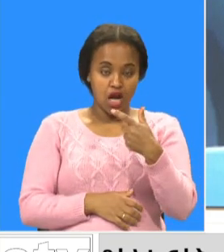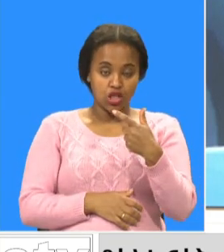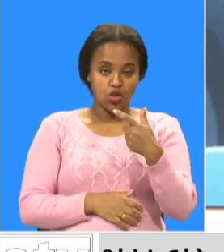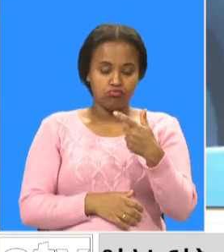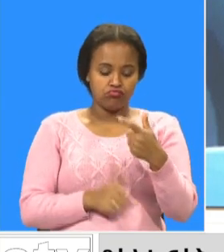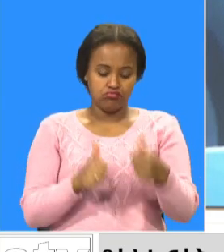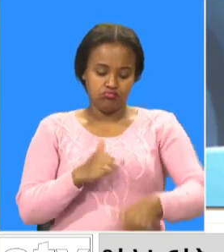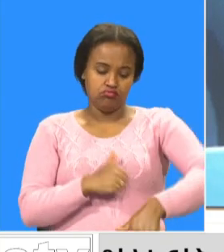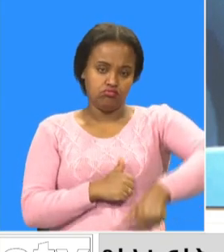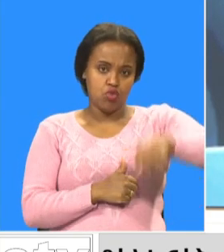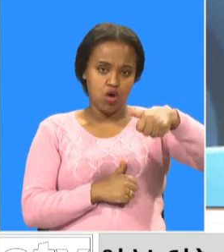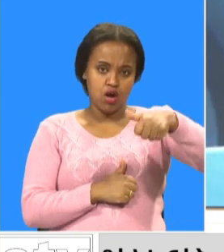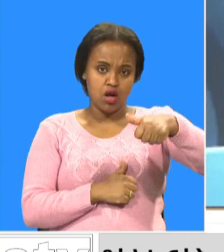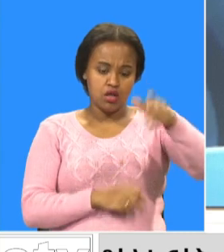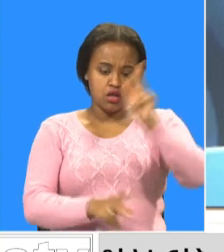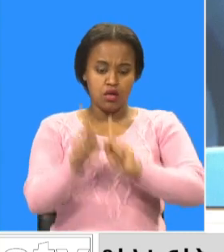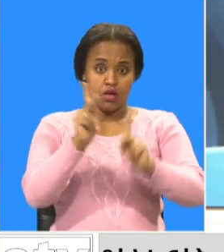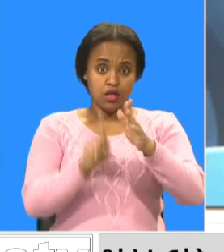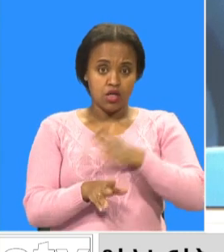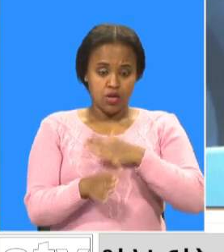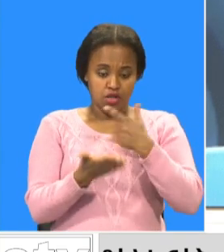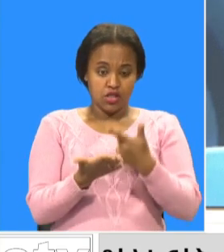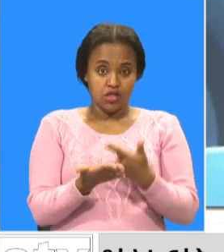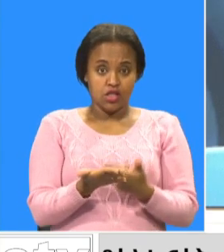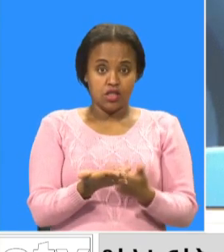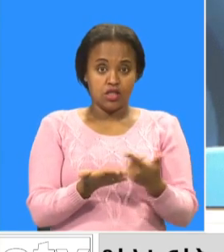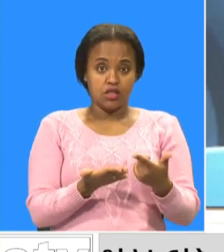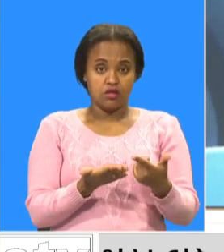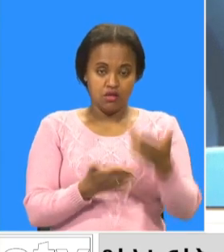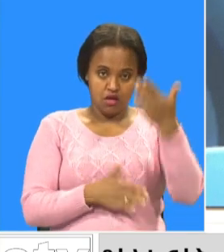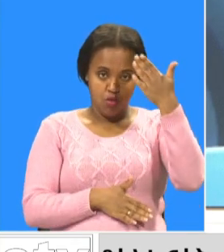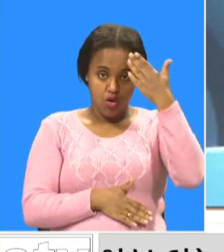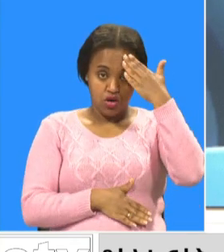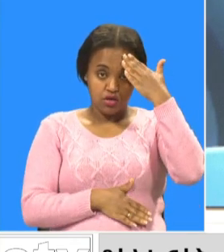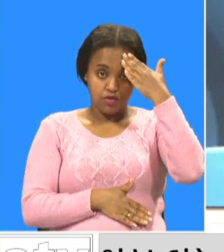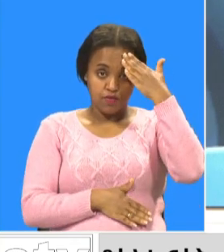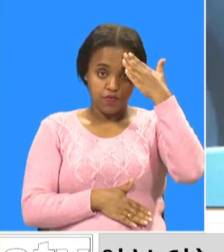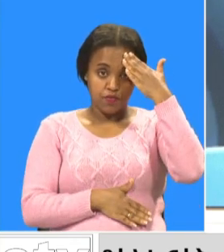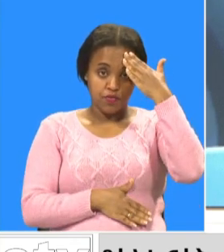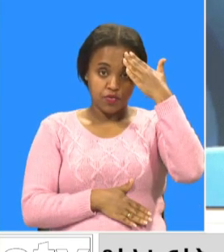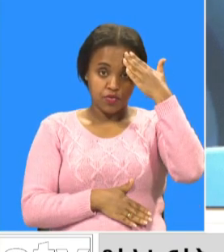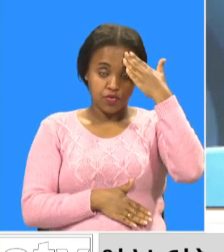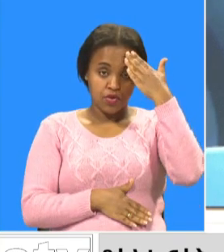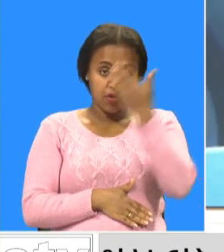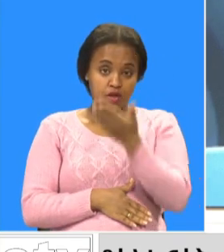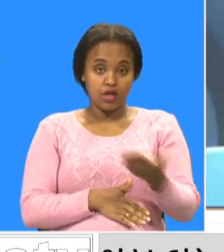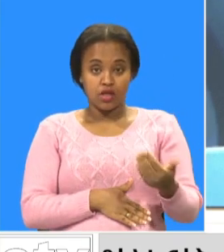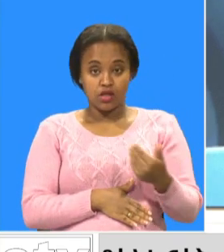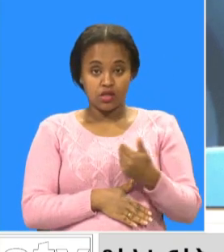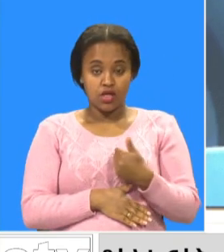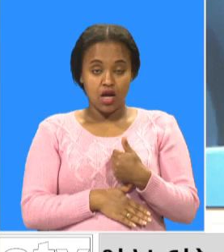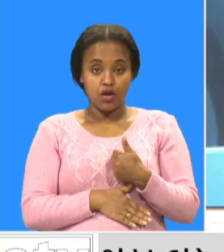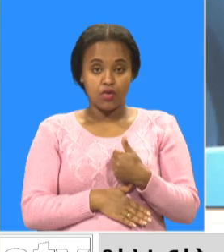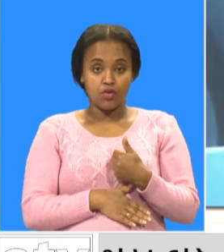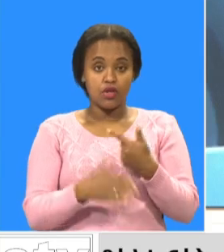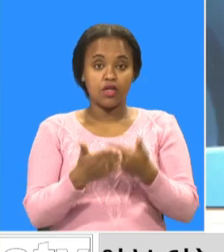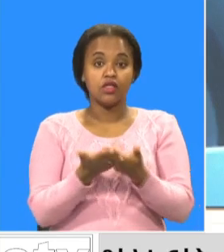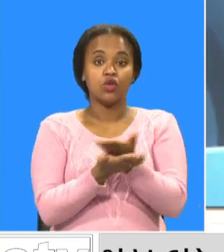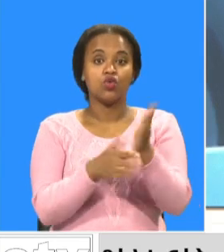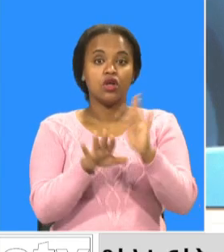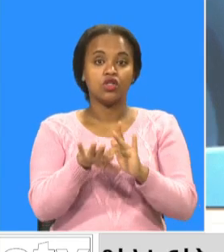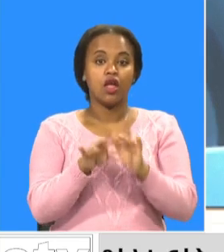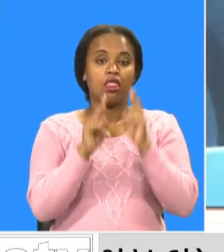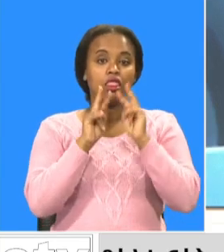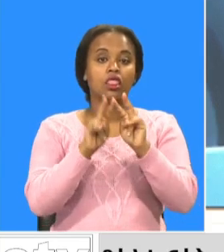በዋናነት ያው ህብረተሰባችንም ባይዘው እነዚህን የማወቅ እንትን ስላለበት እነዚህ ጉዳዮች ላይ